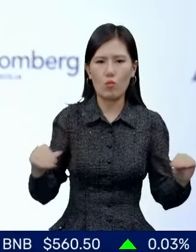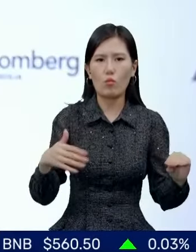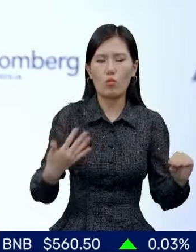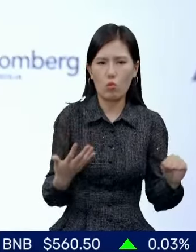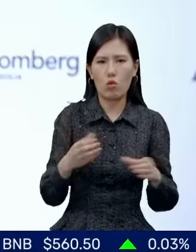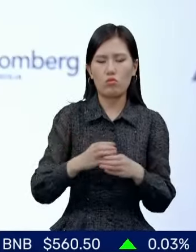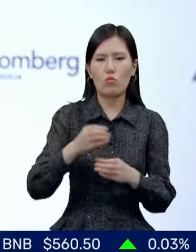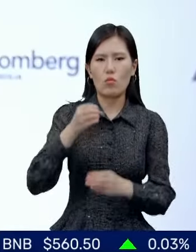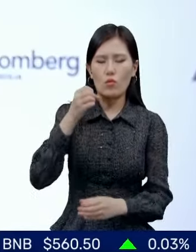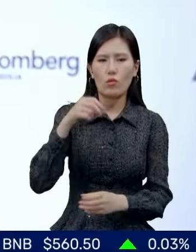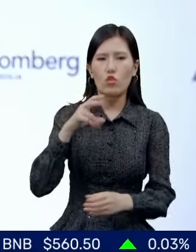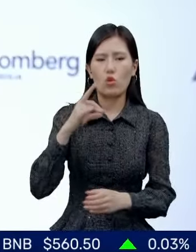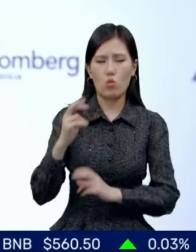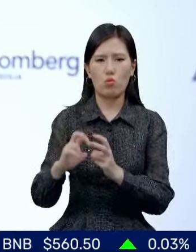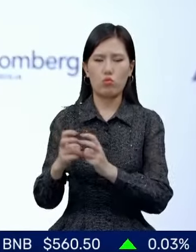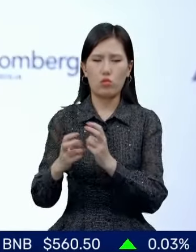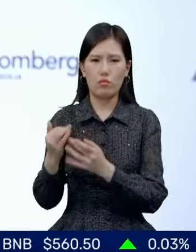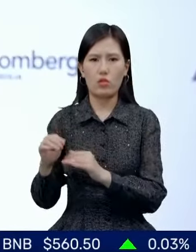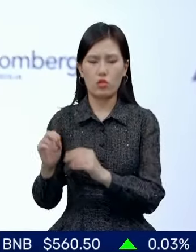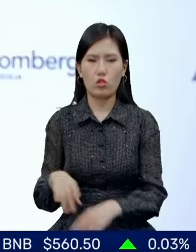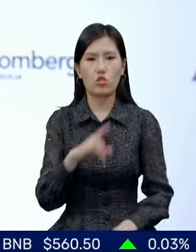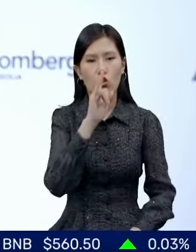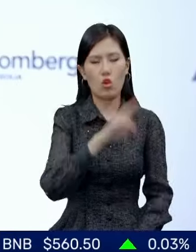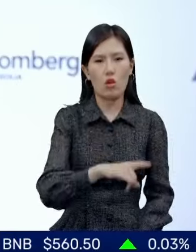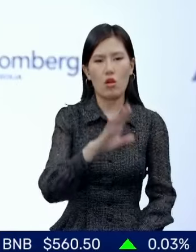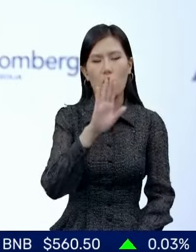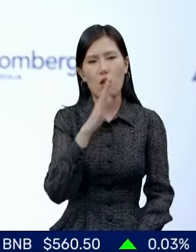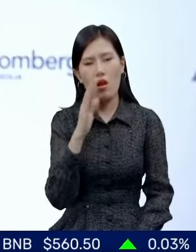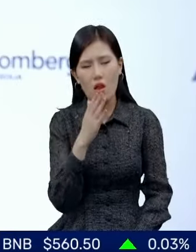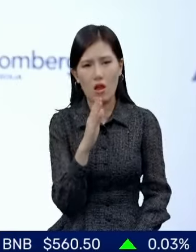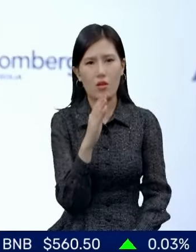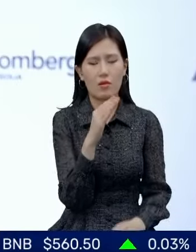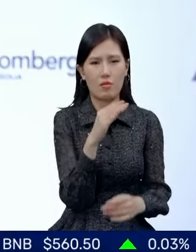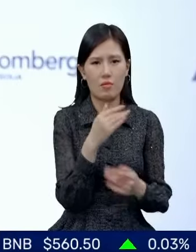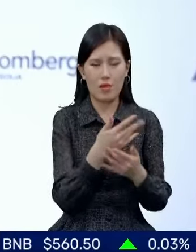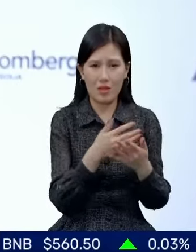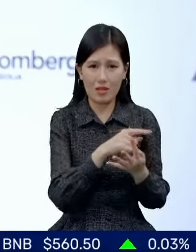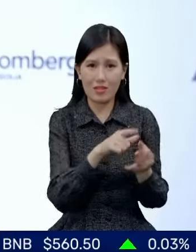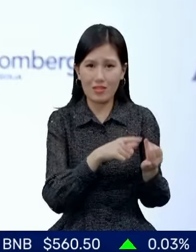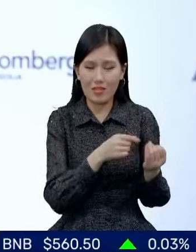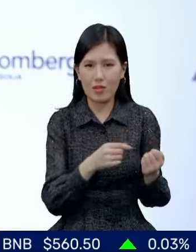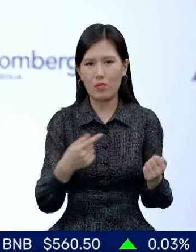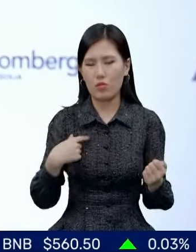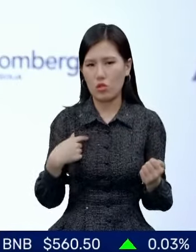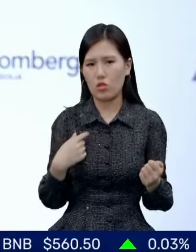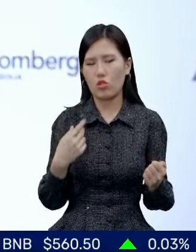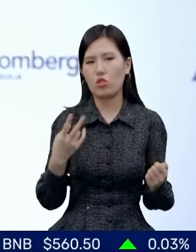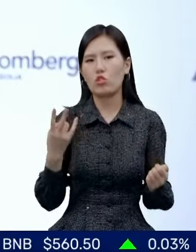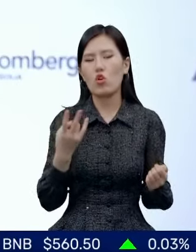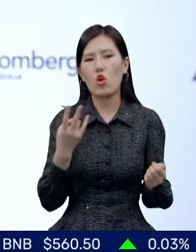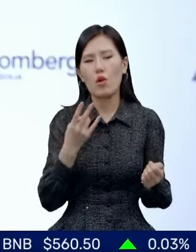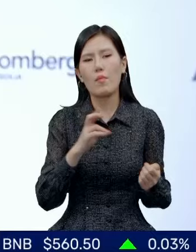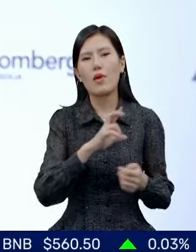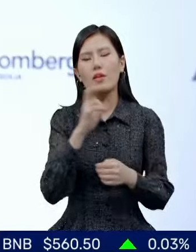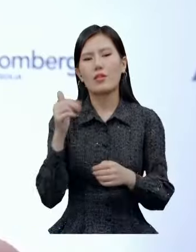гэж. Цонх хаалга интеллиарц гэдэг дээр үзүүлэлтүүд байгаа. Тэгэхээр бидний хувьд бол манай ногоон барилгын хүрээлэнгийн хамгийн одоо отхон